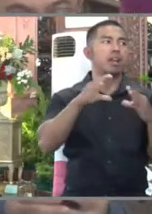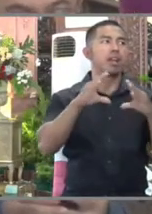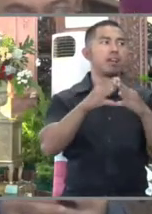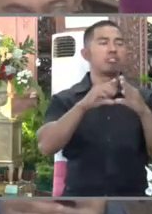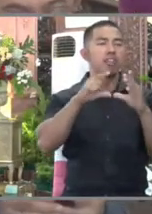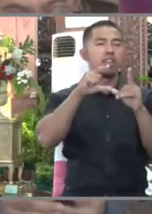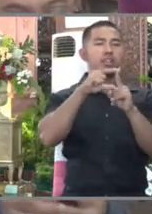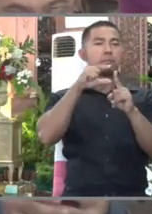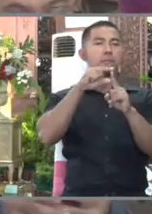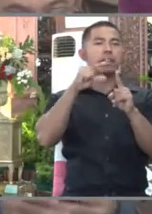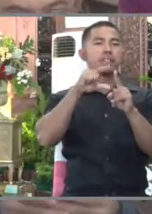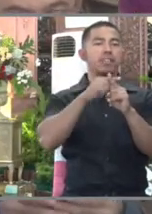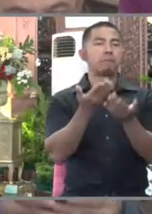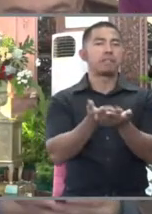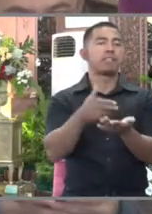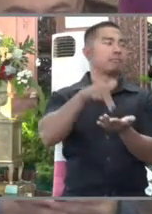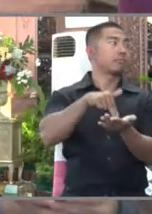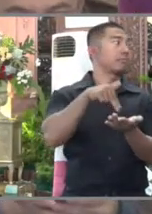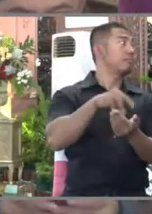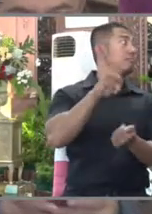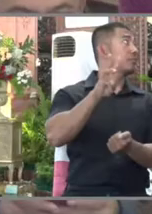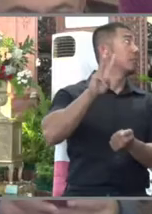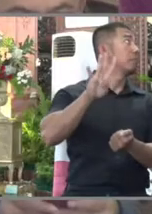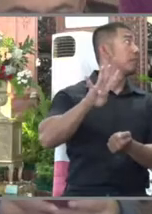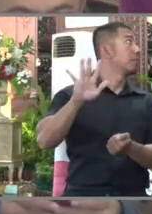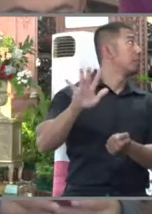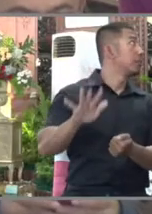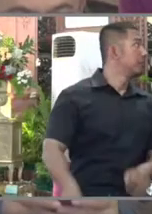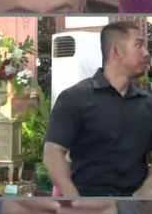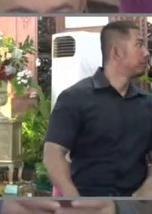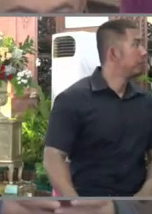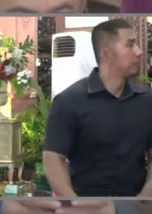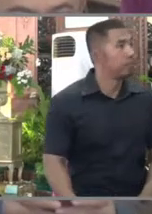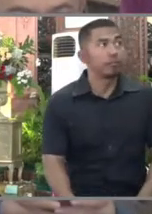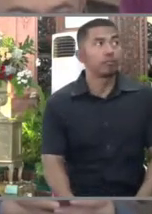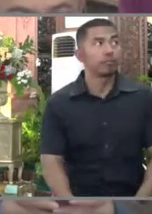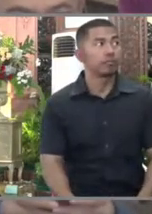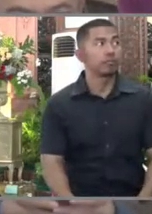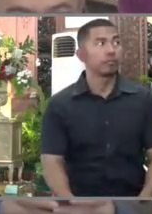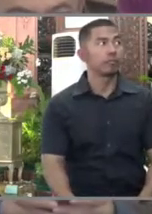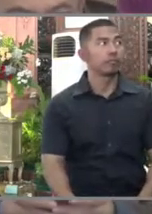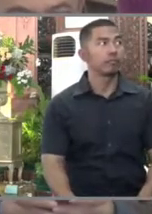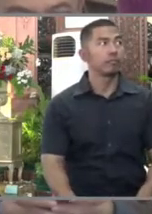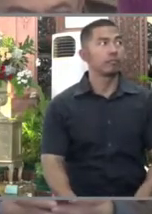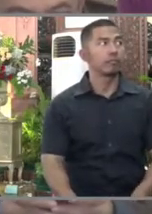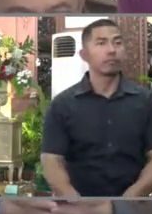Dapel 3, 4, 5. Monggo. Ini